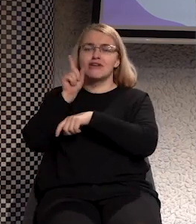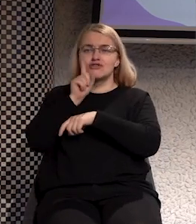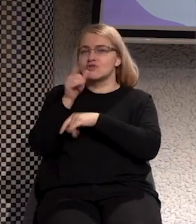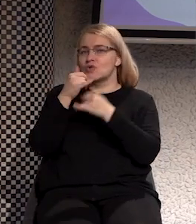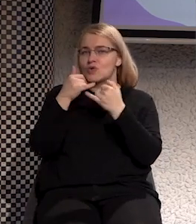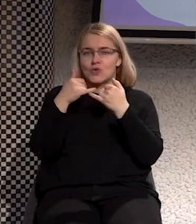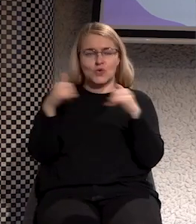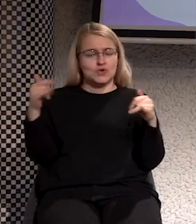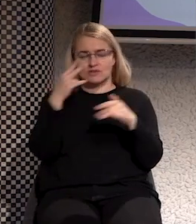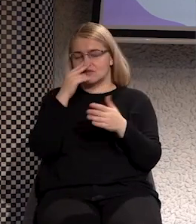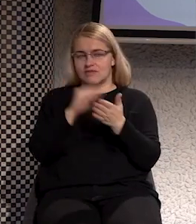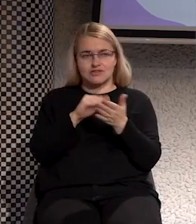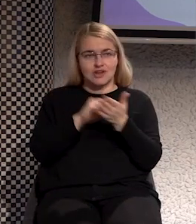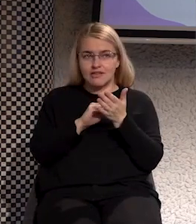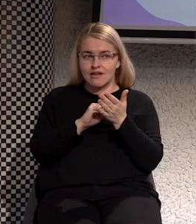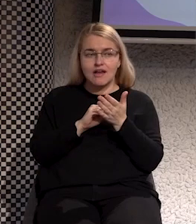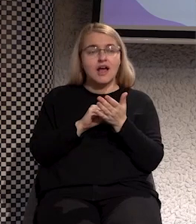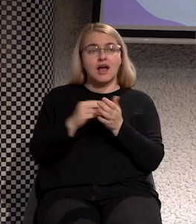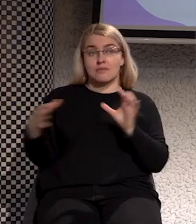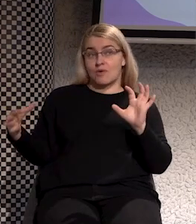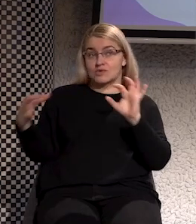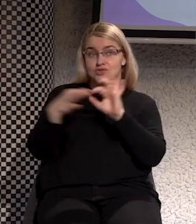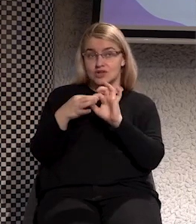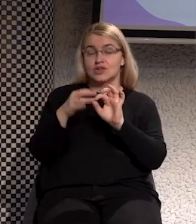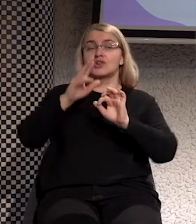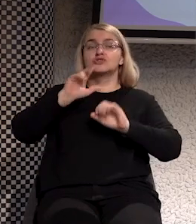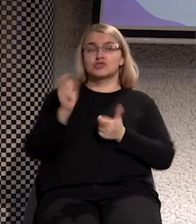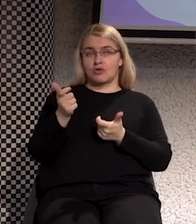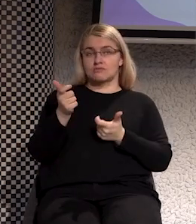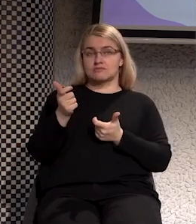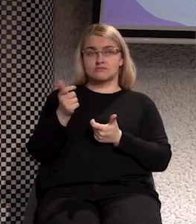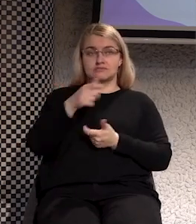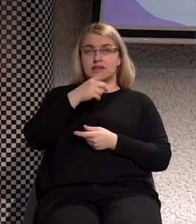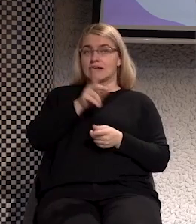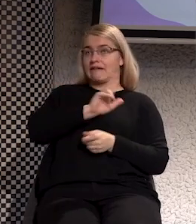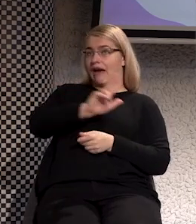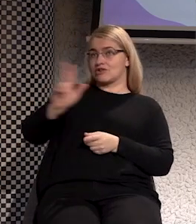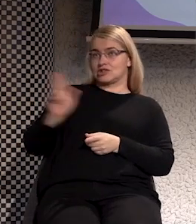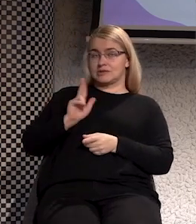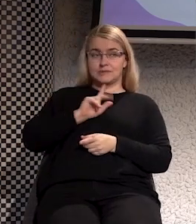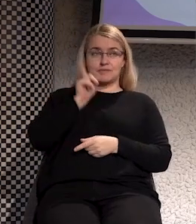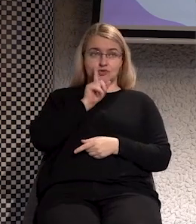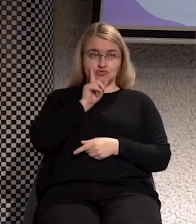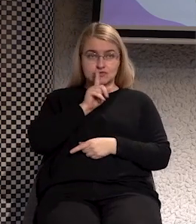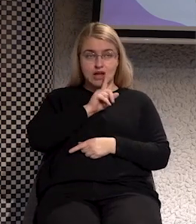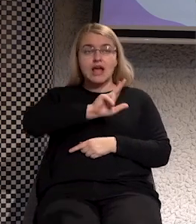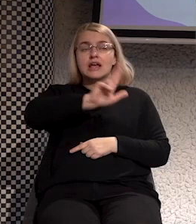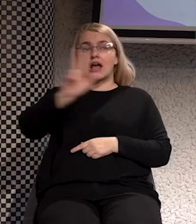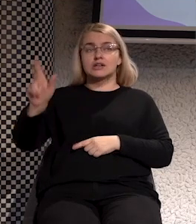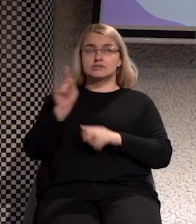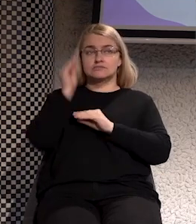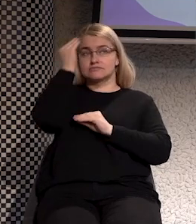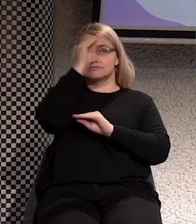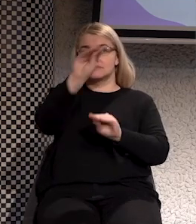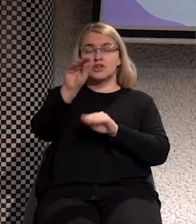No jakby łączyło nas przede wszystkim to, że jesteśmy mężczyznami, zgłosiliśmy się do szkoły trenerów, ale każdy z nas miał inne doświadczenia i to też było często